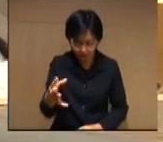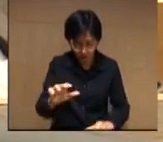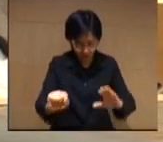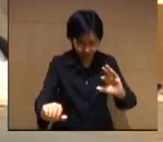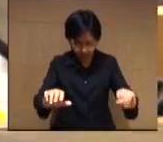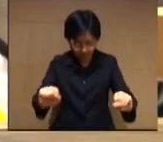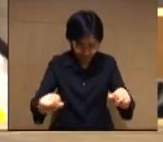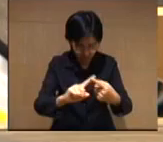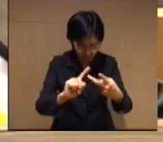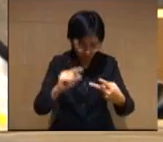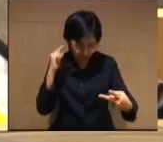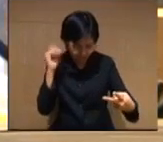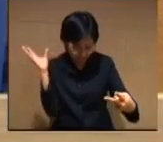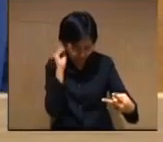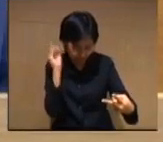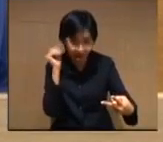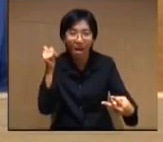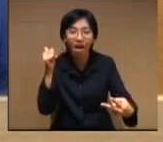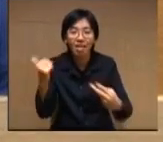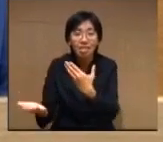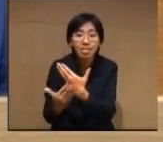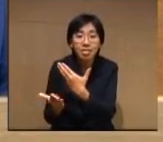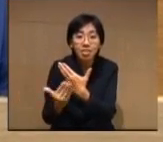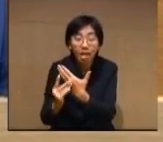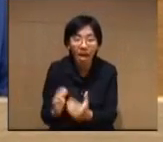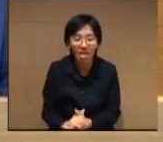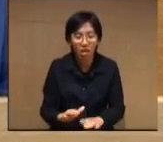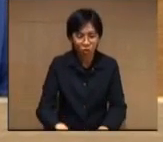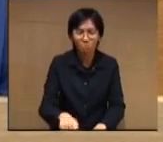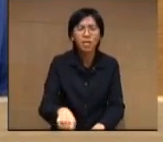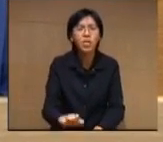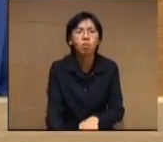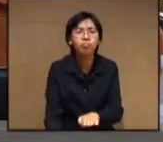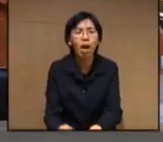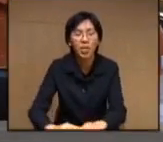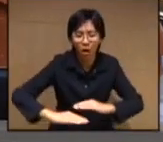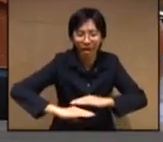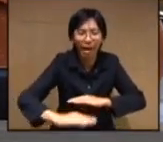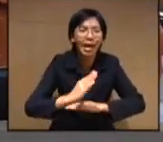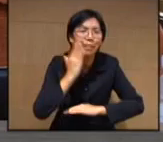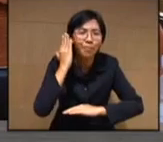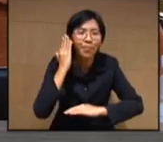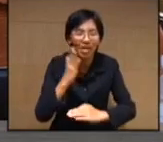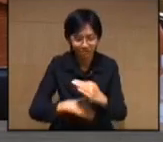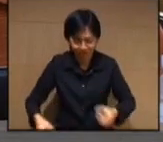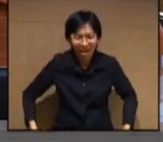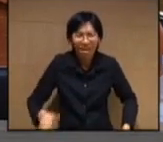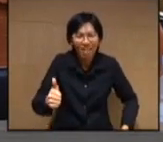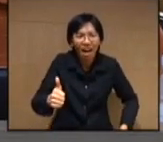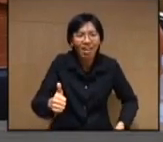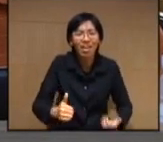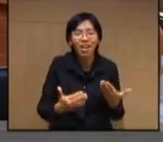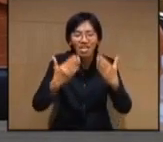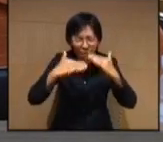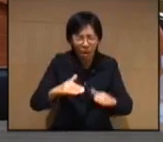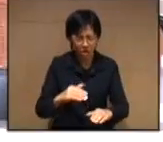2. การได้ยินการเตือนต่ๆ ไม่จำเป็นต้เตือนที่พื้นขอใหพื้นเรีบ รถเข็นไปไหนก็ไปด้านอ